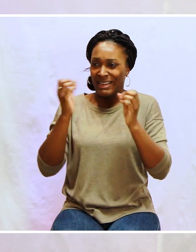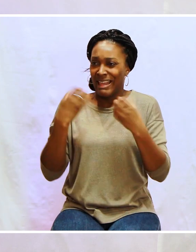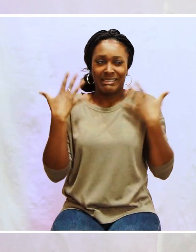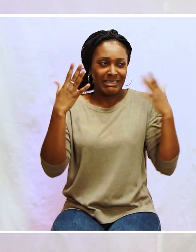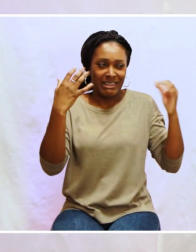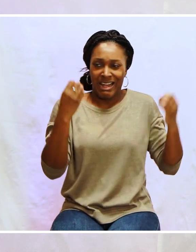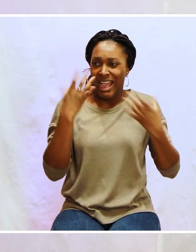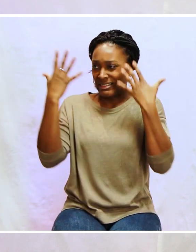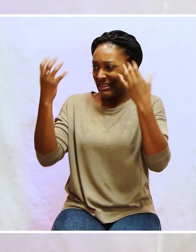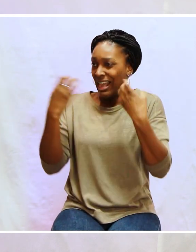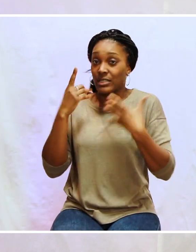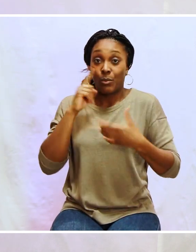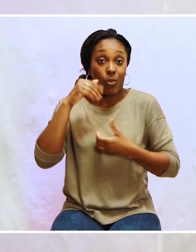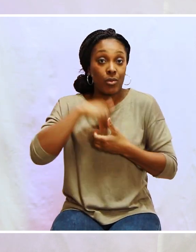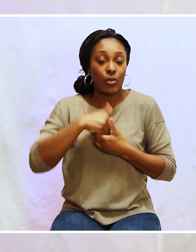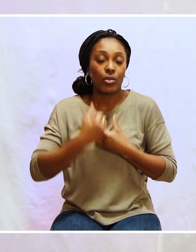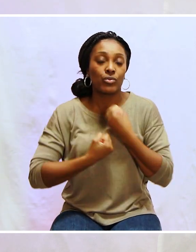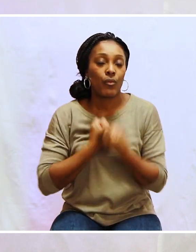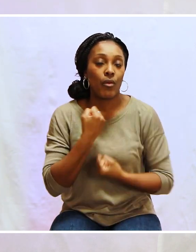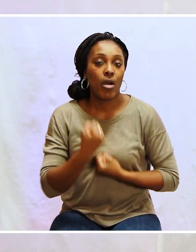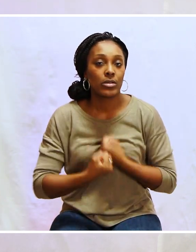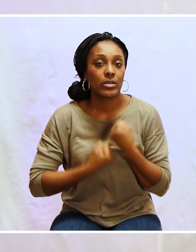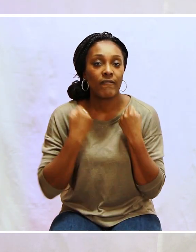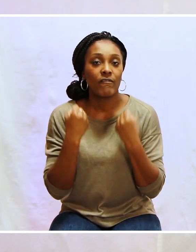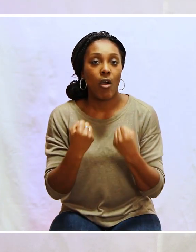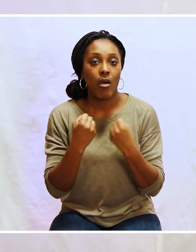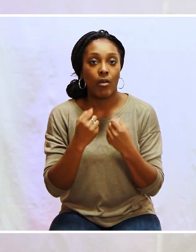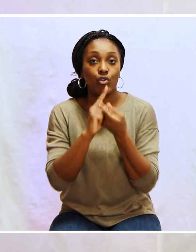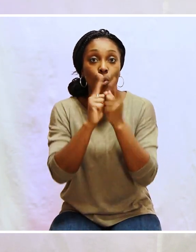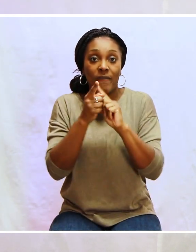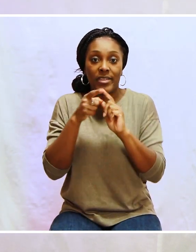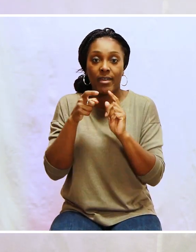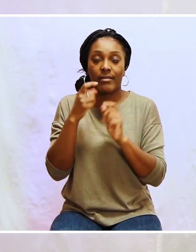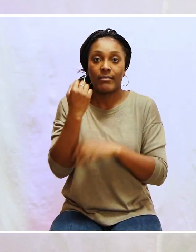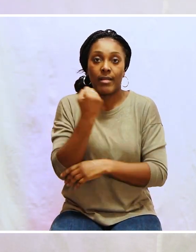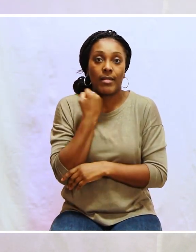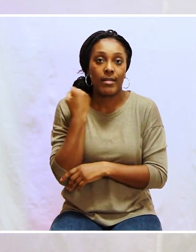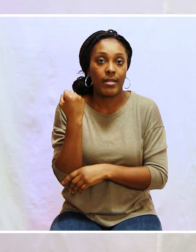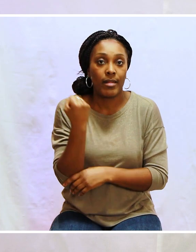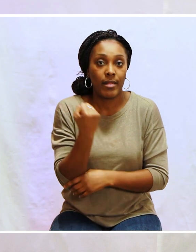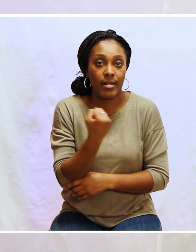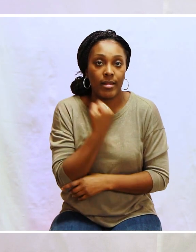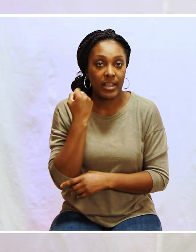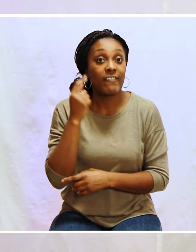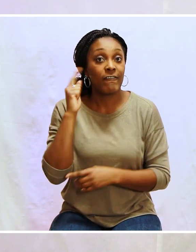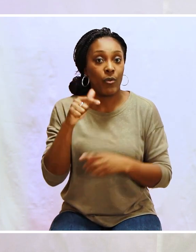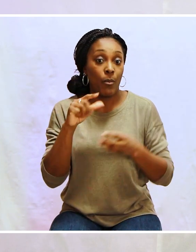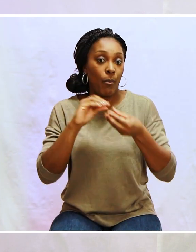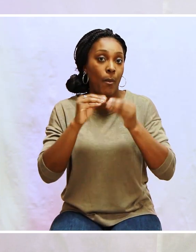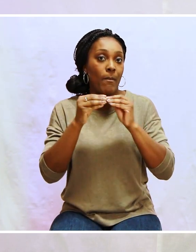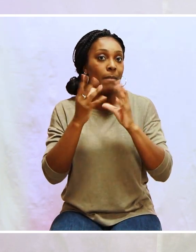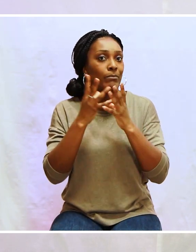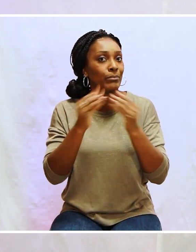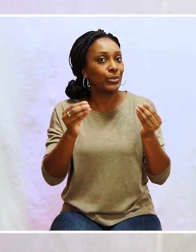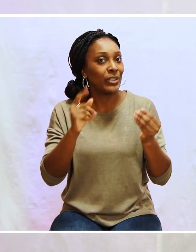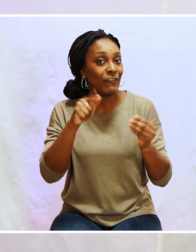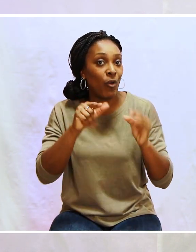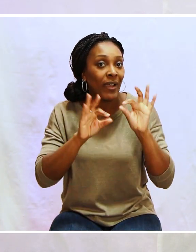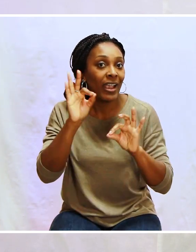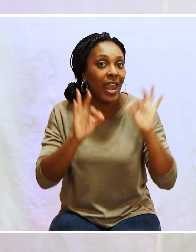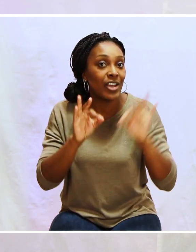embête parce qu'on souffre intérieurement. Donc c'est un isolement qui va arriver si on ne traite pas le problème. Et le